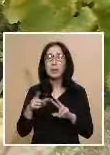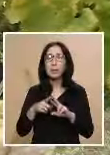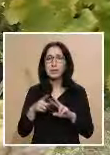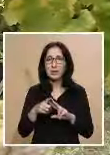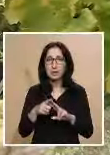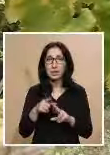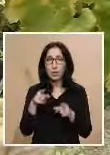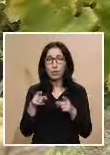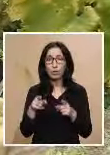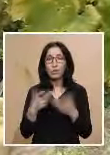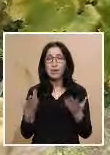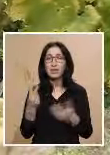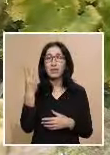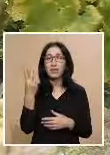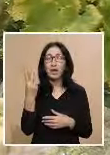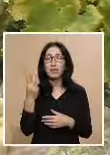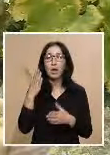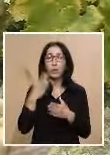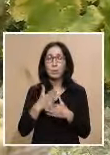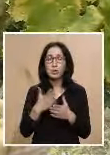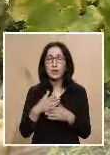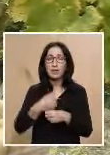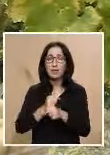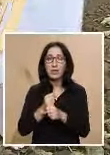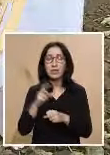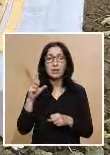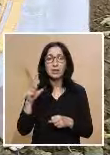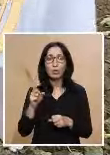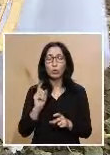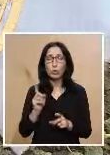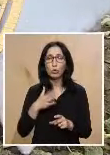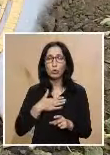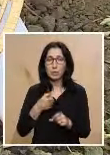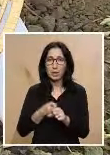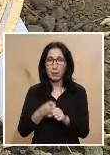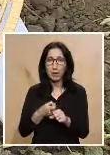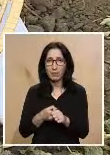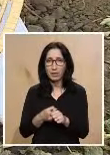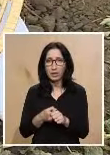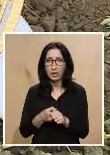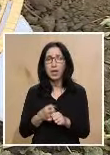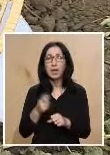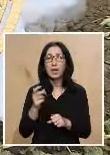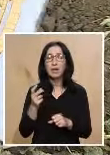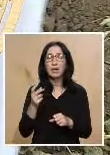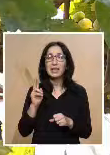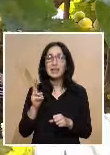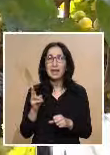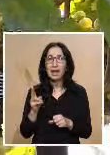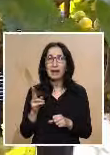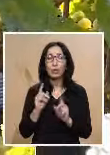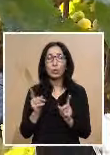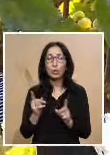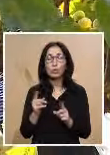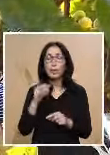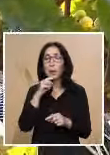пестициди. И това са и двата ни последни винени сорта, които сме създали, Мискет Викинг и Кристален,